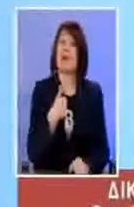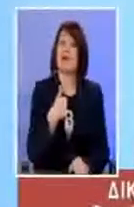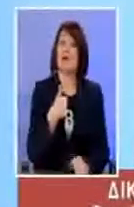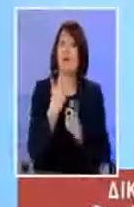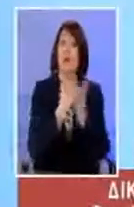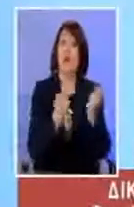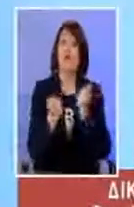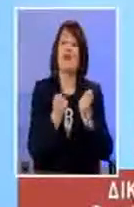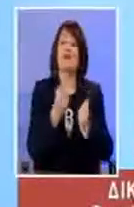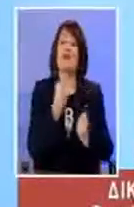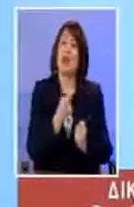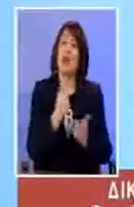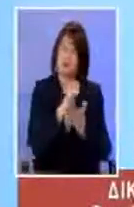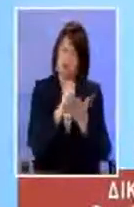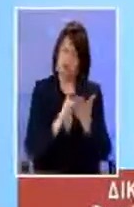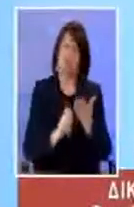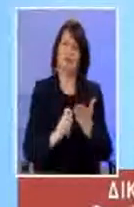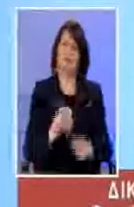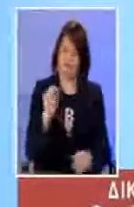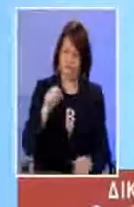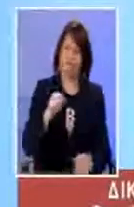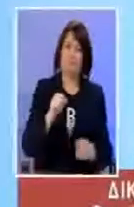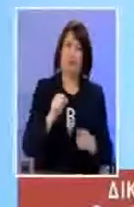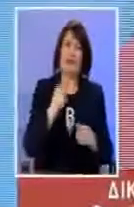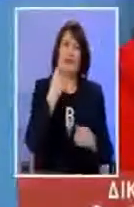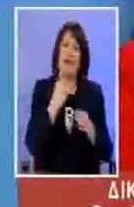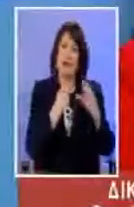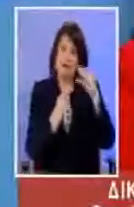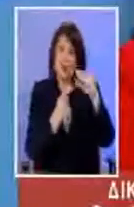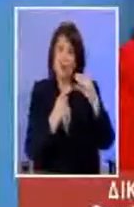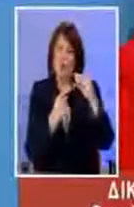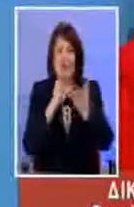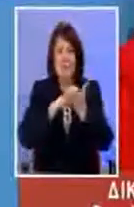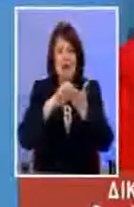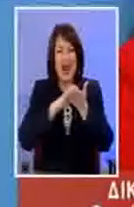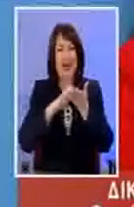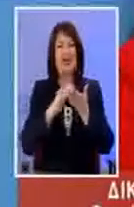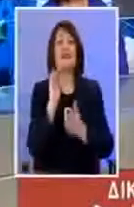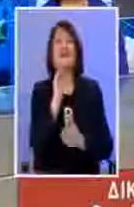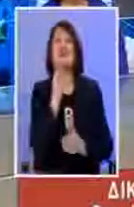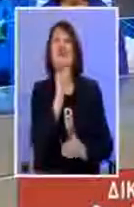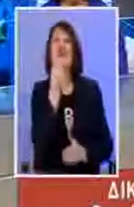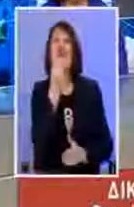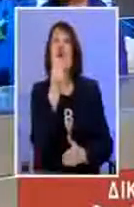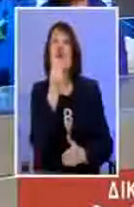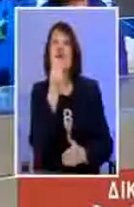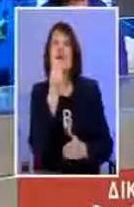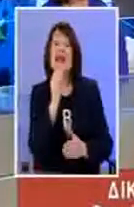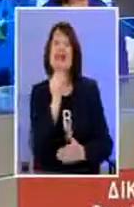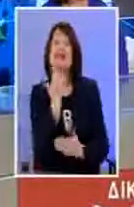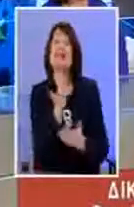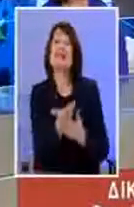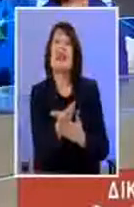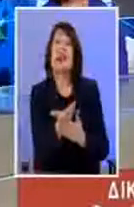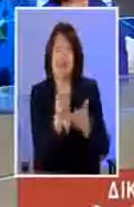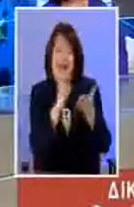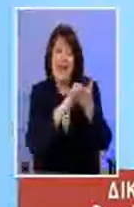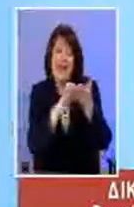οδηγίες τώρα γράφονται τα φάρμακα ναι, στα σε κουτιά έχω Braille. Παρατηρήσει ότι υπάρχει γραφή και στα Braille. Τρόφιμα έχουμε ζητήσει. Και στα τρόφιμα, κυρία Γιαννάκου, και βέβαια πρέπει